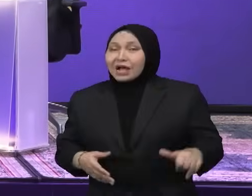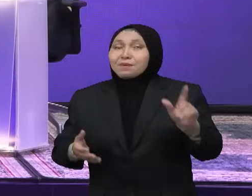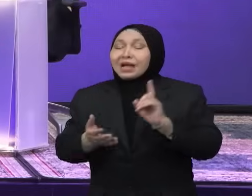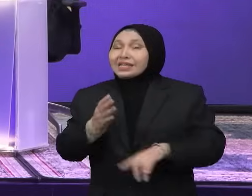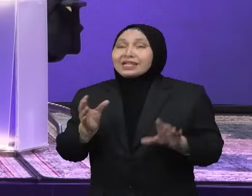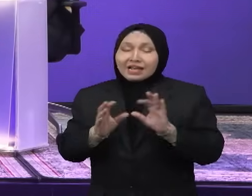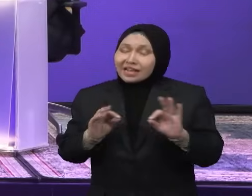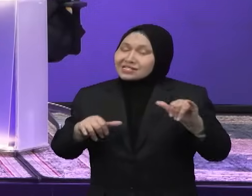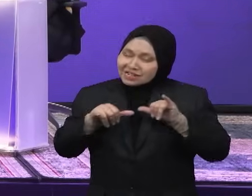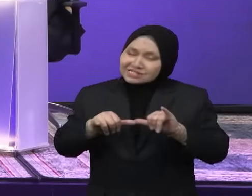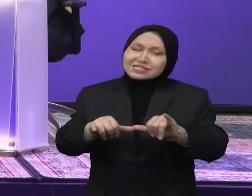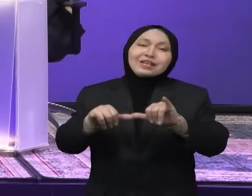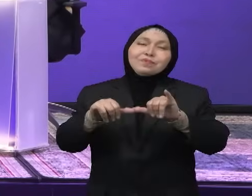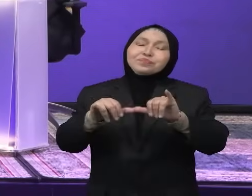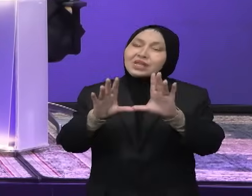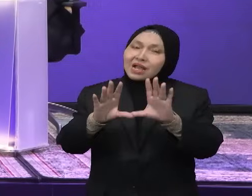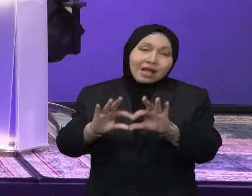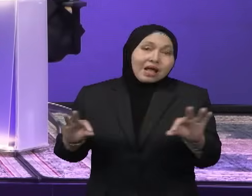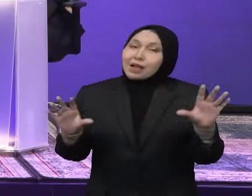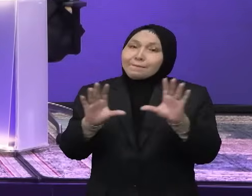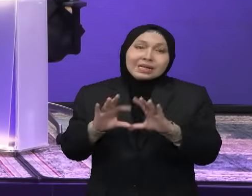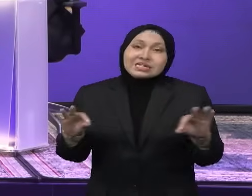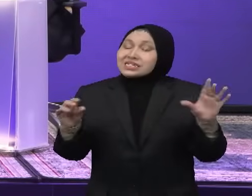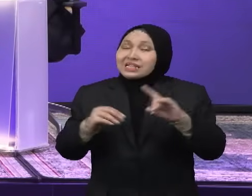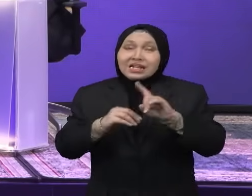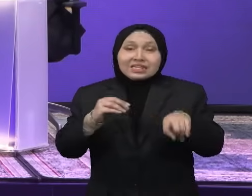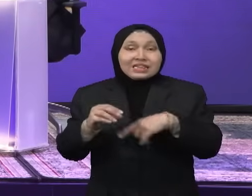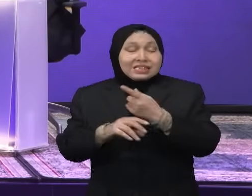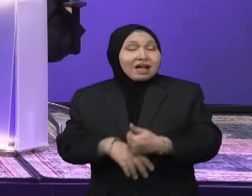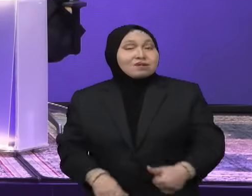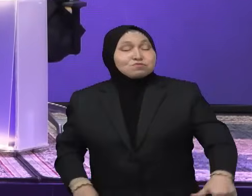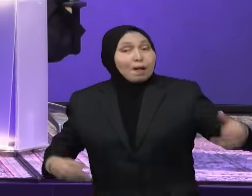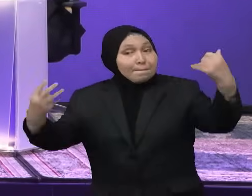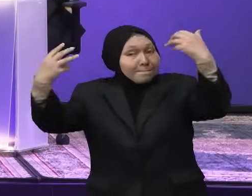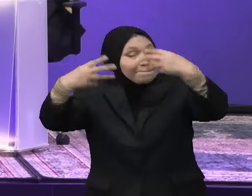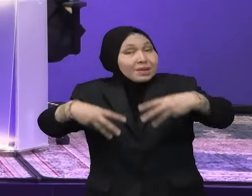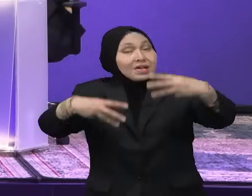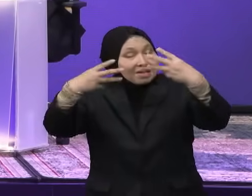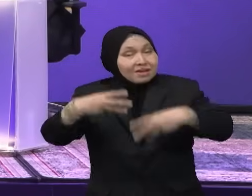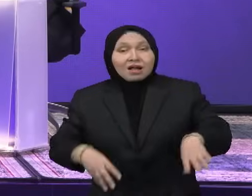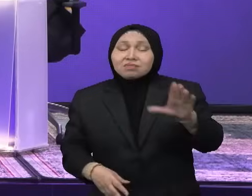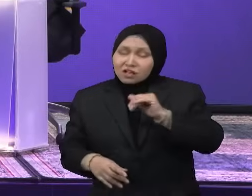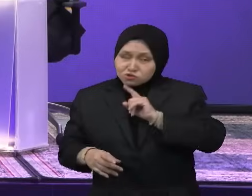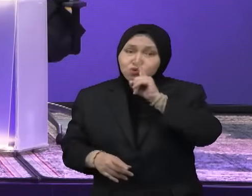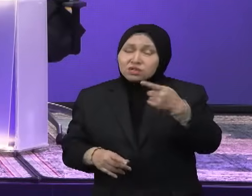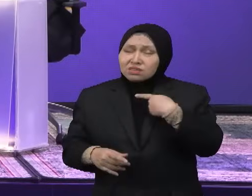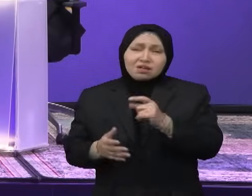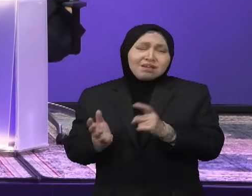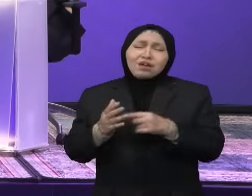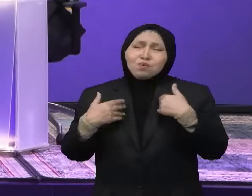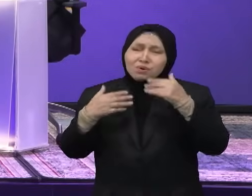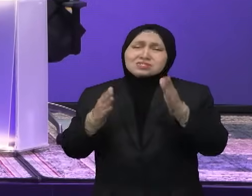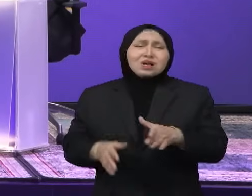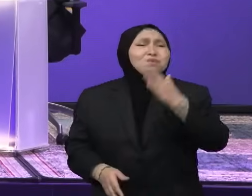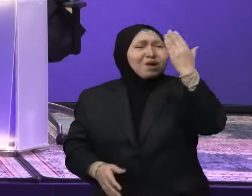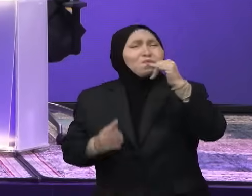Berat. Oh, ya. Hari ini masih lagi kita bercakap tentang qital, ya, tentang perang. Dan sudah tentunya bercakap, kadang-kadang ada orang cakap Ustaz ya,